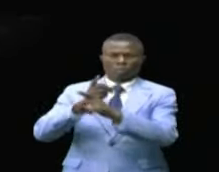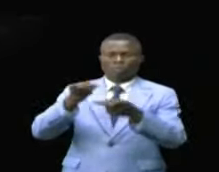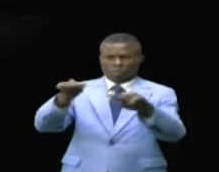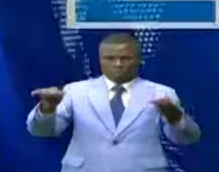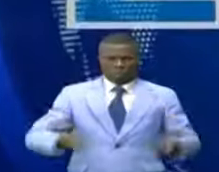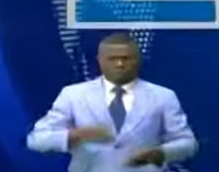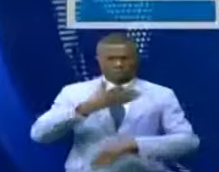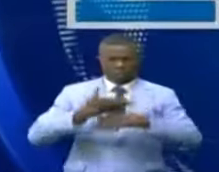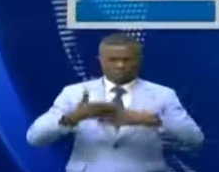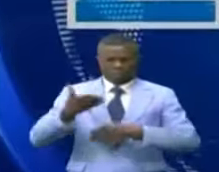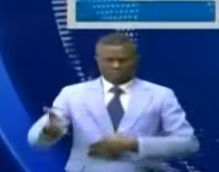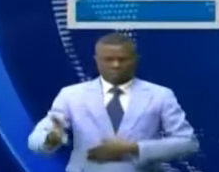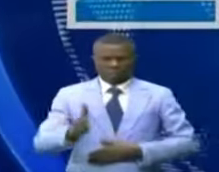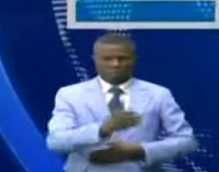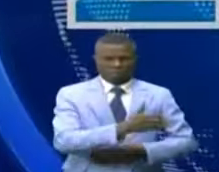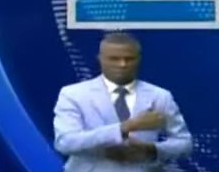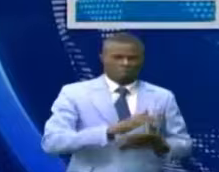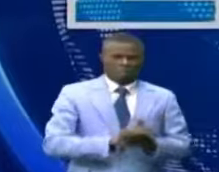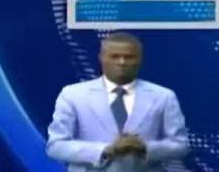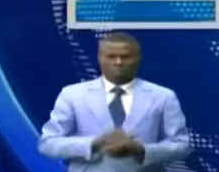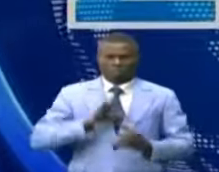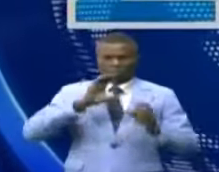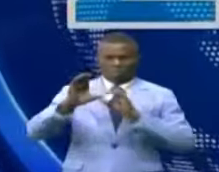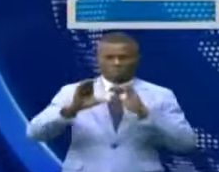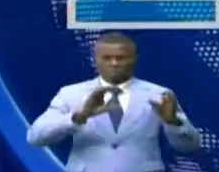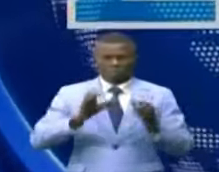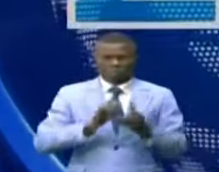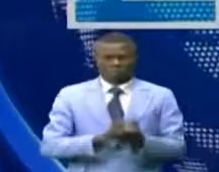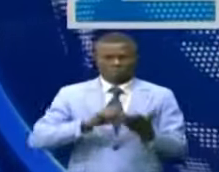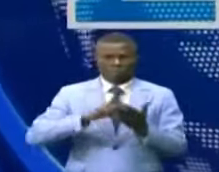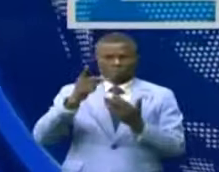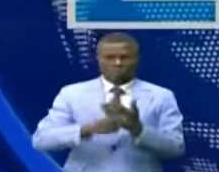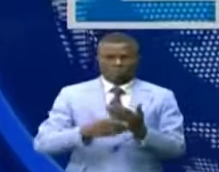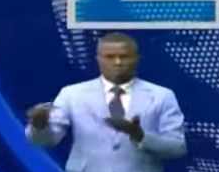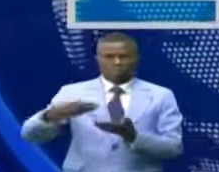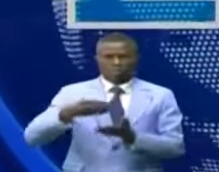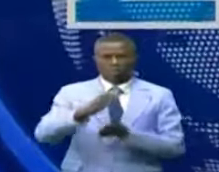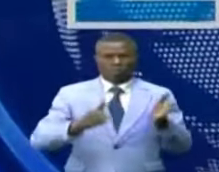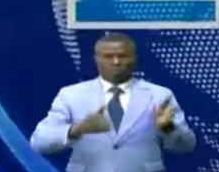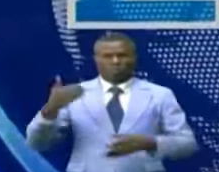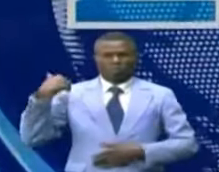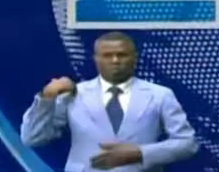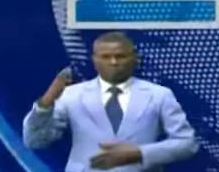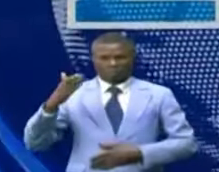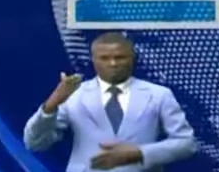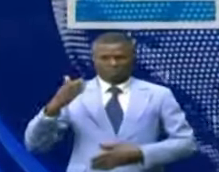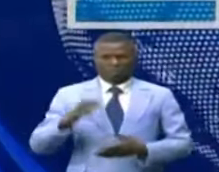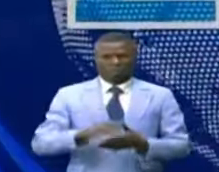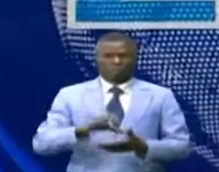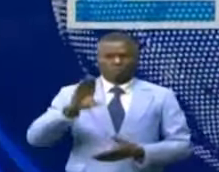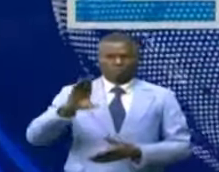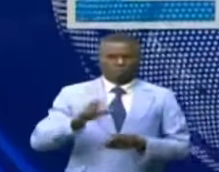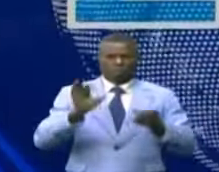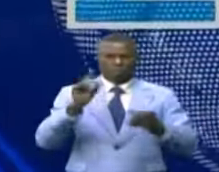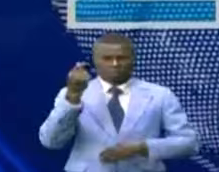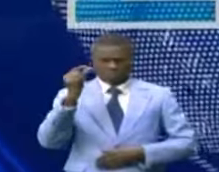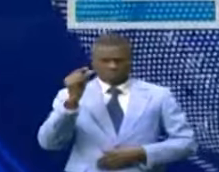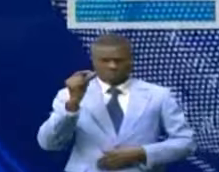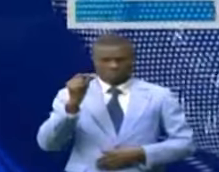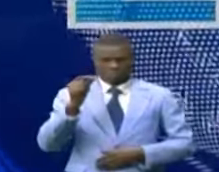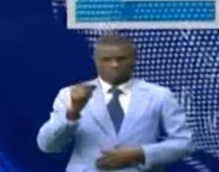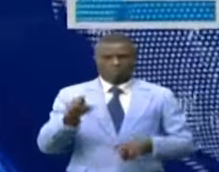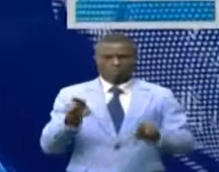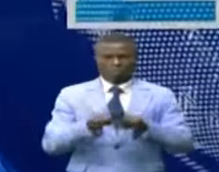l'environnement. Et ce communiqué dans le cadre de la maximisation des recettes publiques, le cadastre minier, conformément